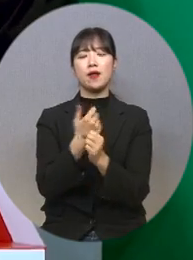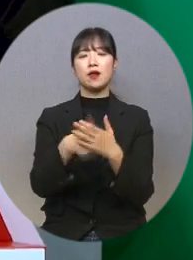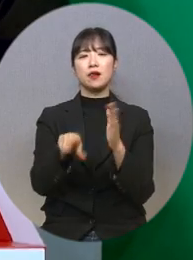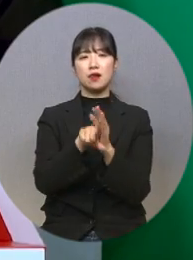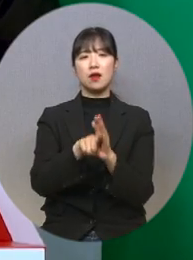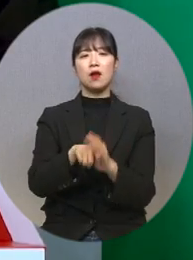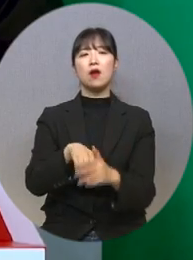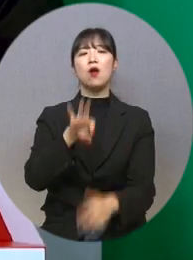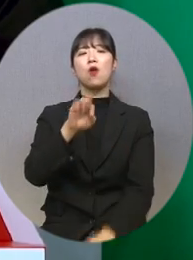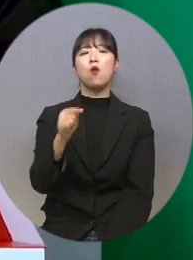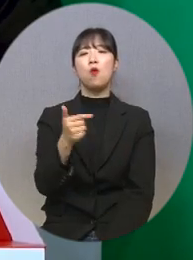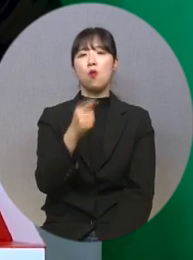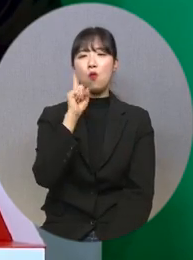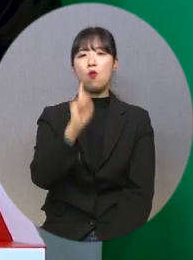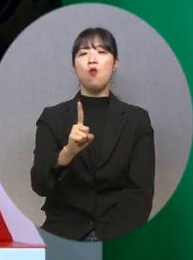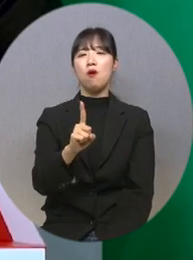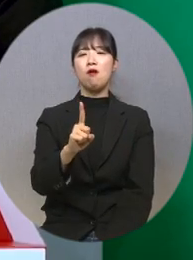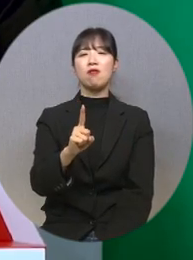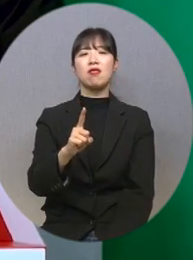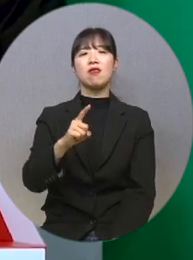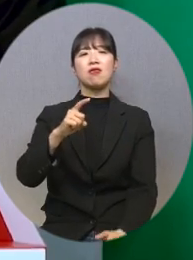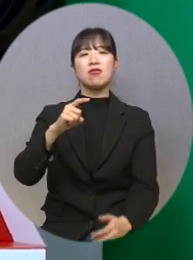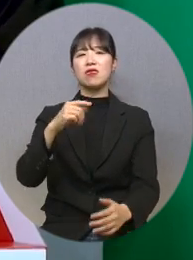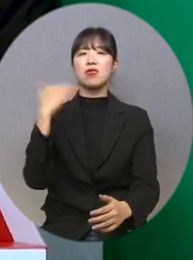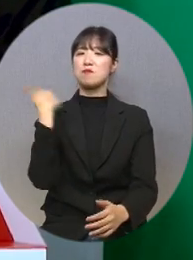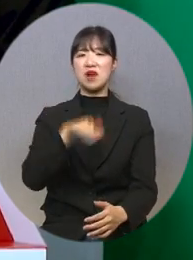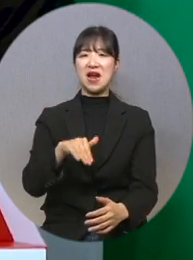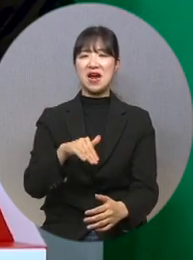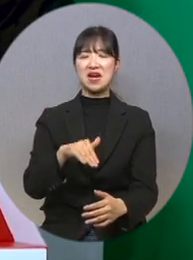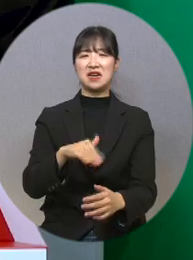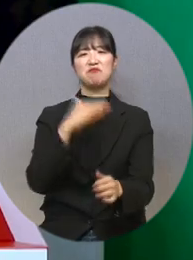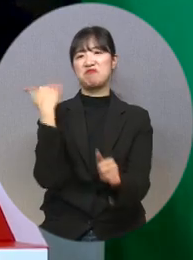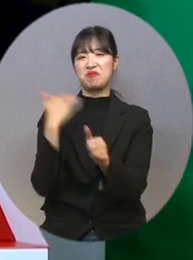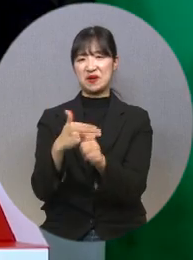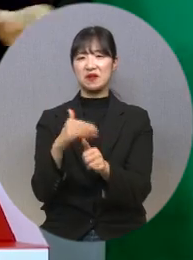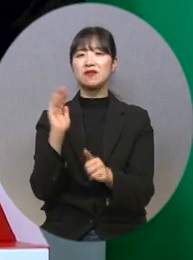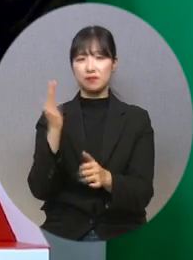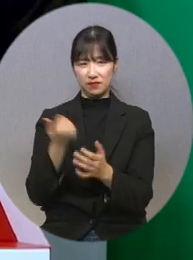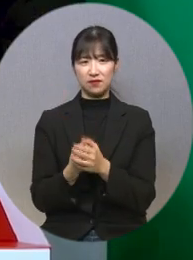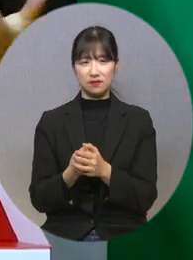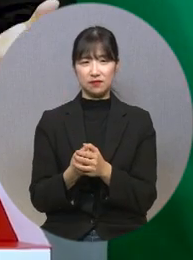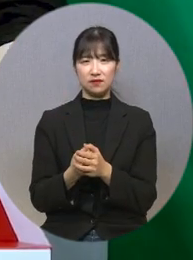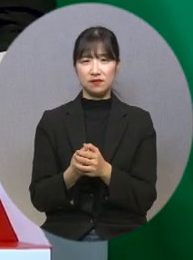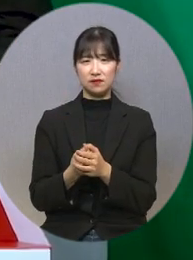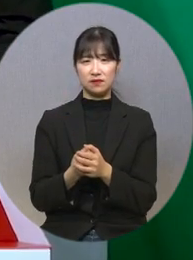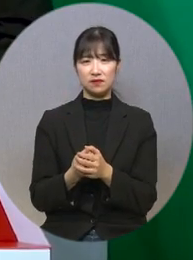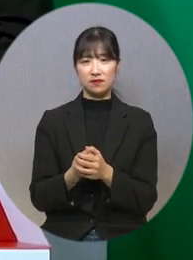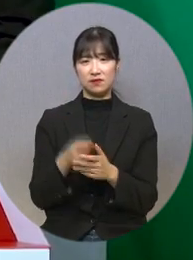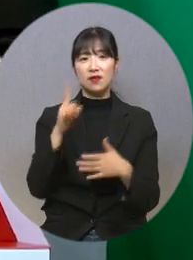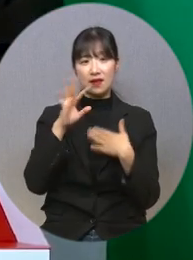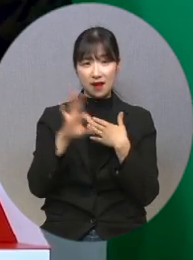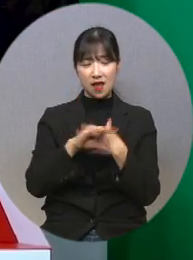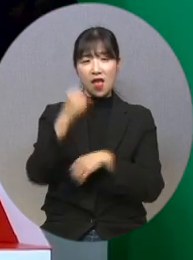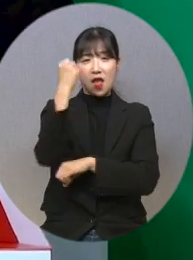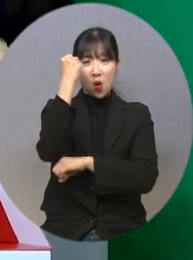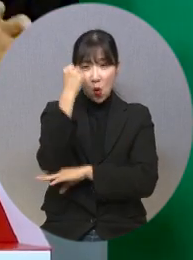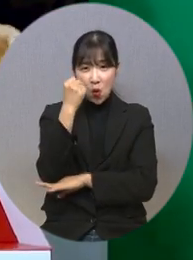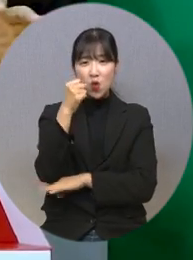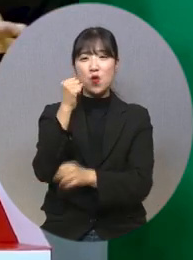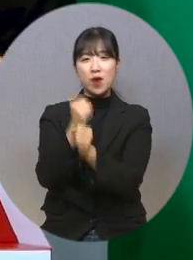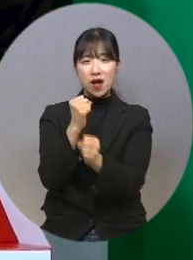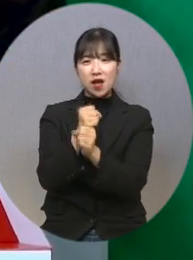원 스트라이크 아웃제를 시행하고 있습니다. 그래서 한 번에 가는 겨? 예, 예, 맞아요. 이 원산지 표시라든가